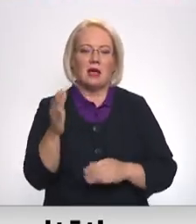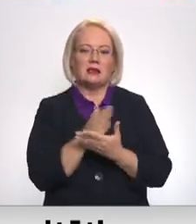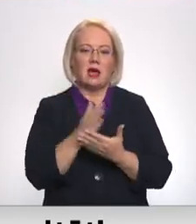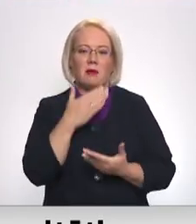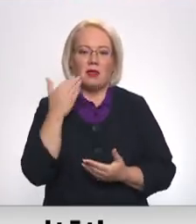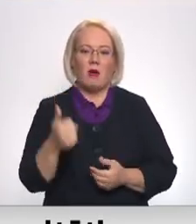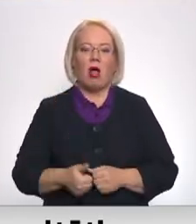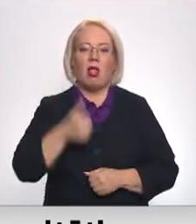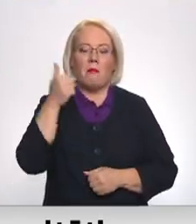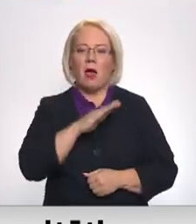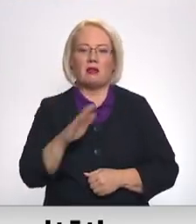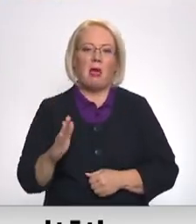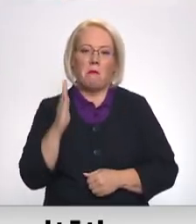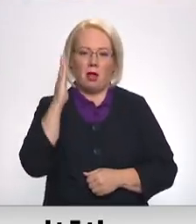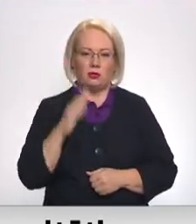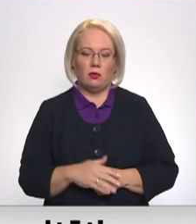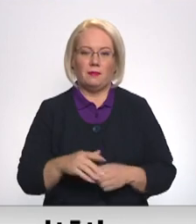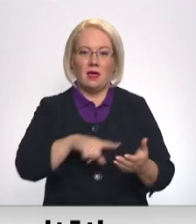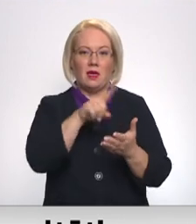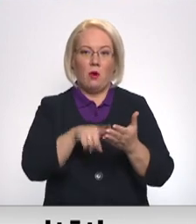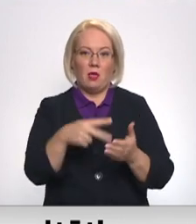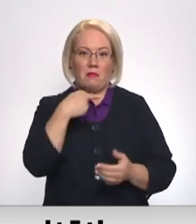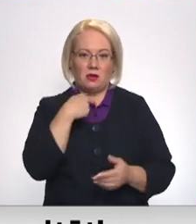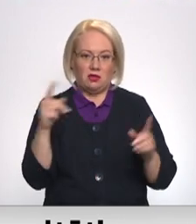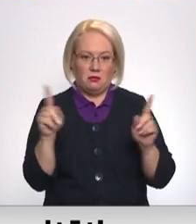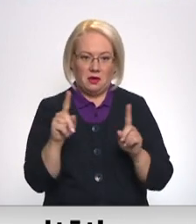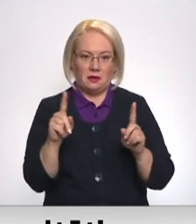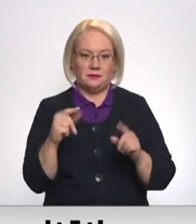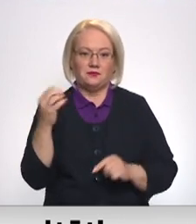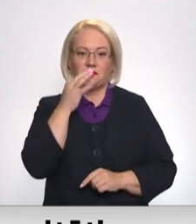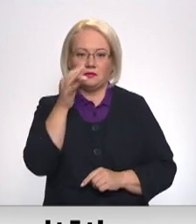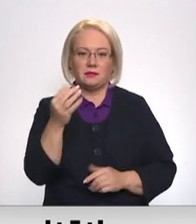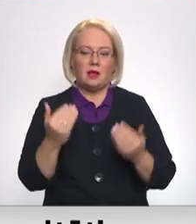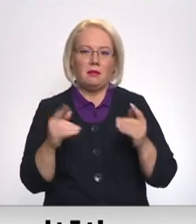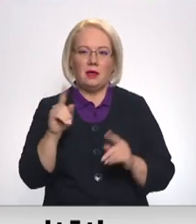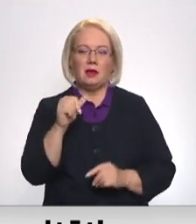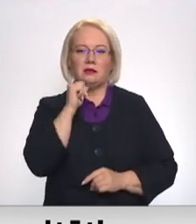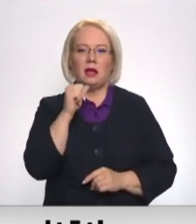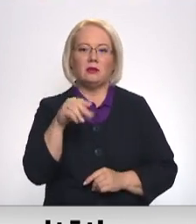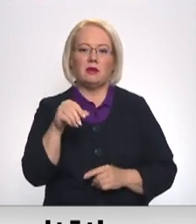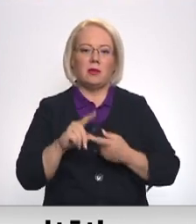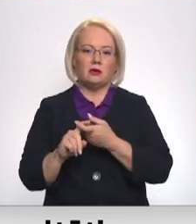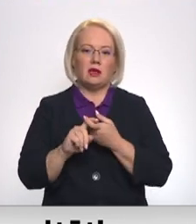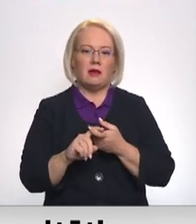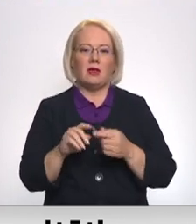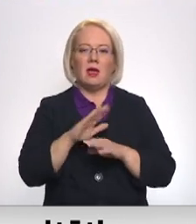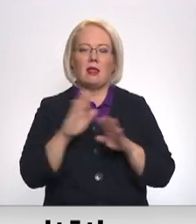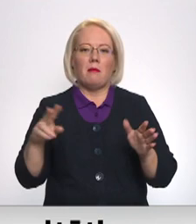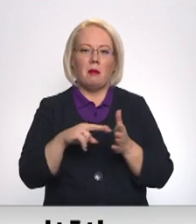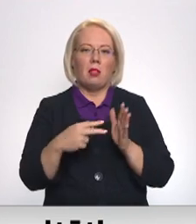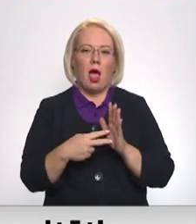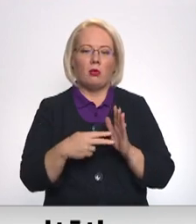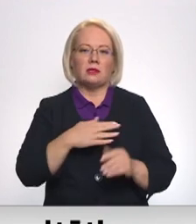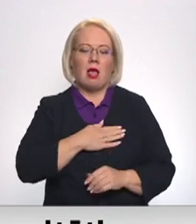ir nebalsot. Vai ir kāda pārsteiguma? Droši vien, kad ir, jā, Zaļo Zemnieku savienība. Nebija plānots, ka Lembergs